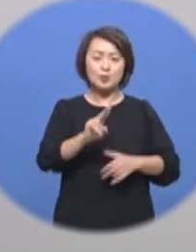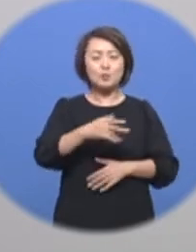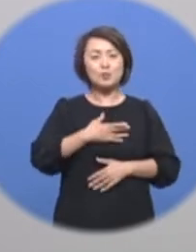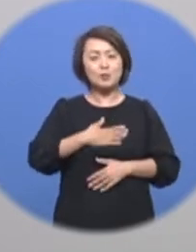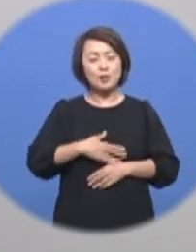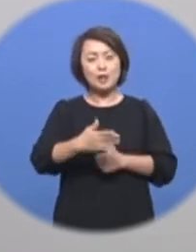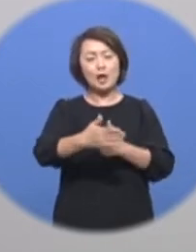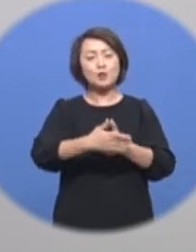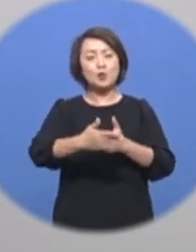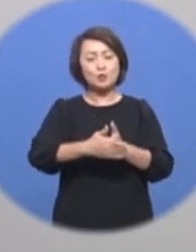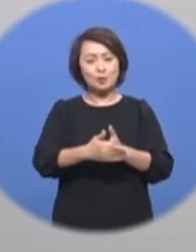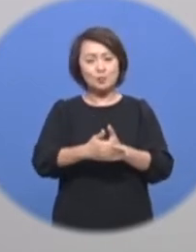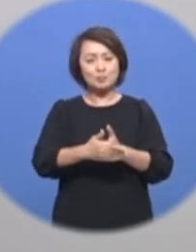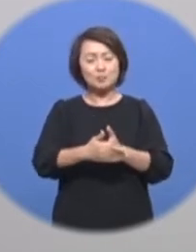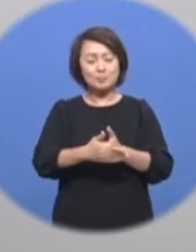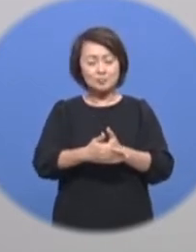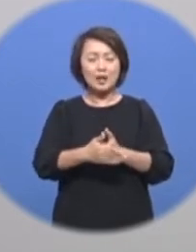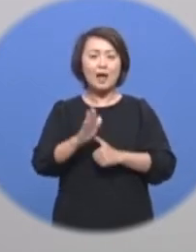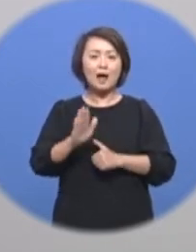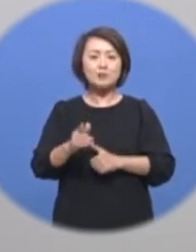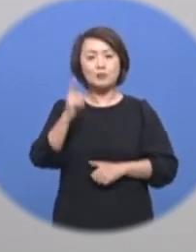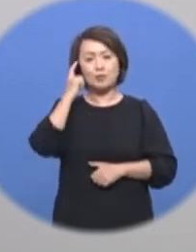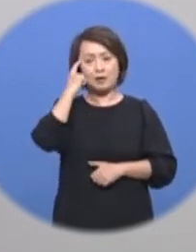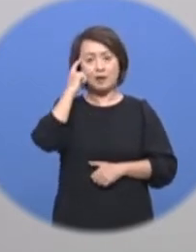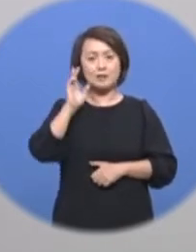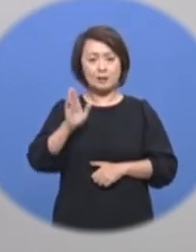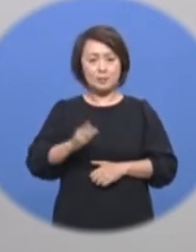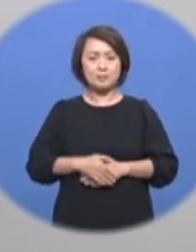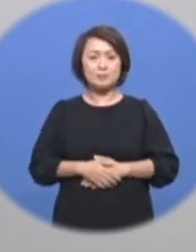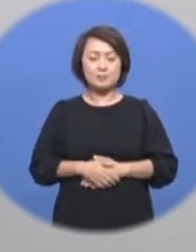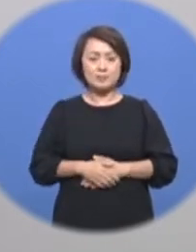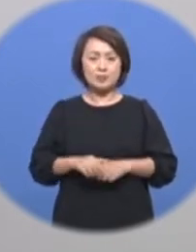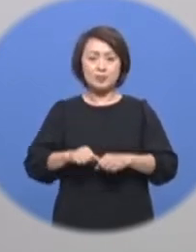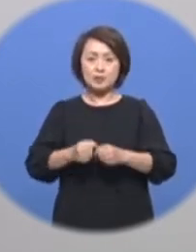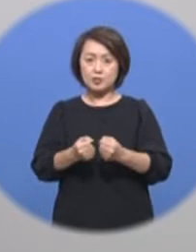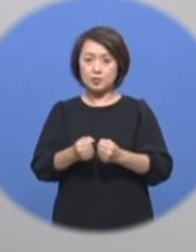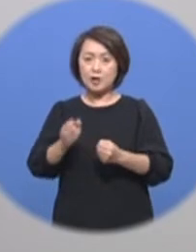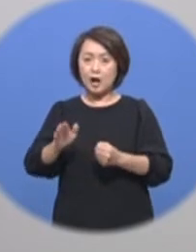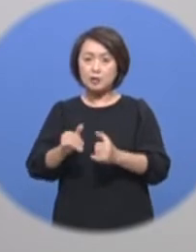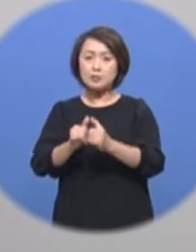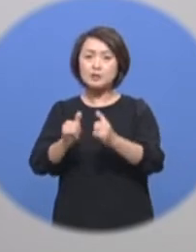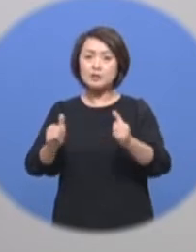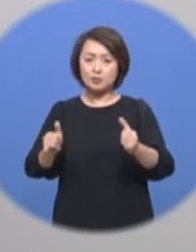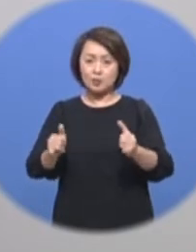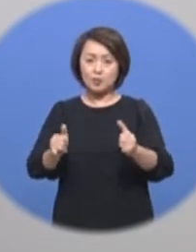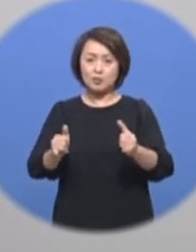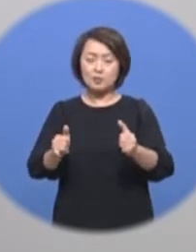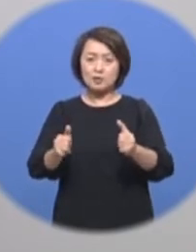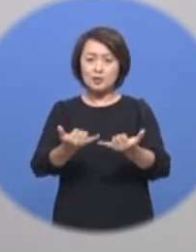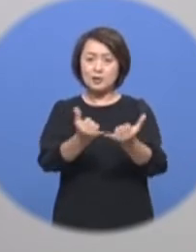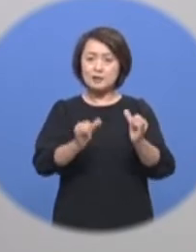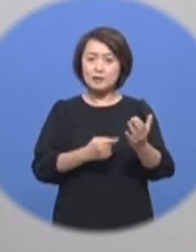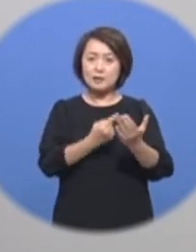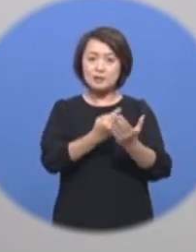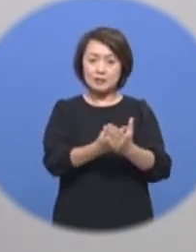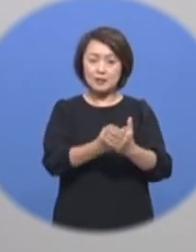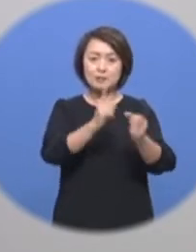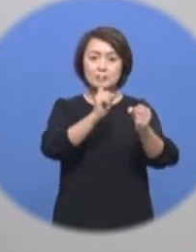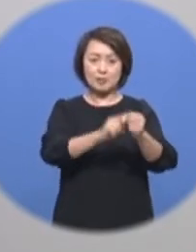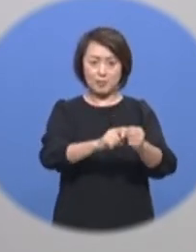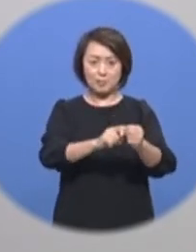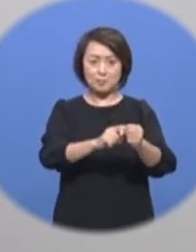解ご協力によるものだと考えております。障害のある方の社会参加のため